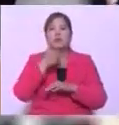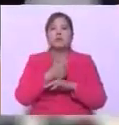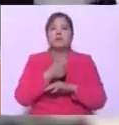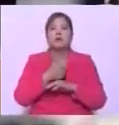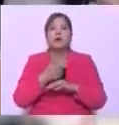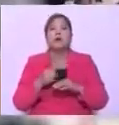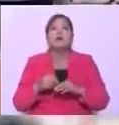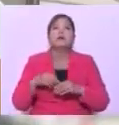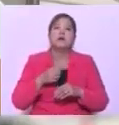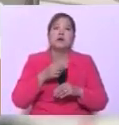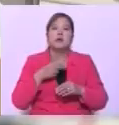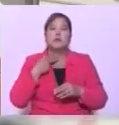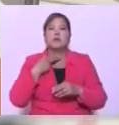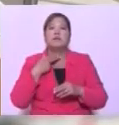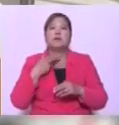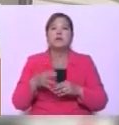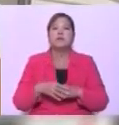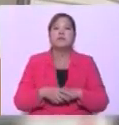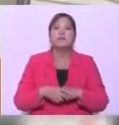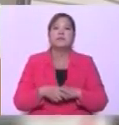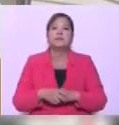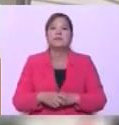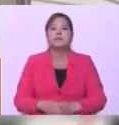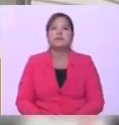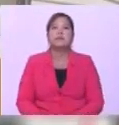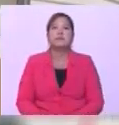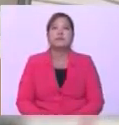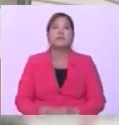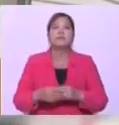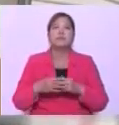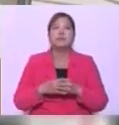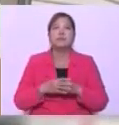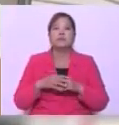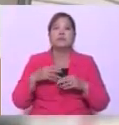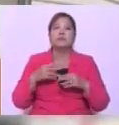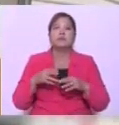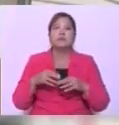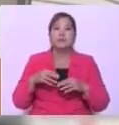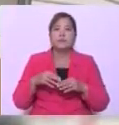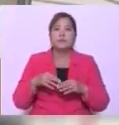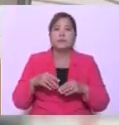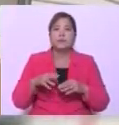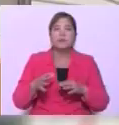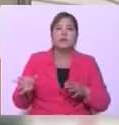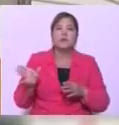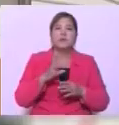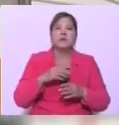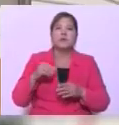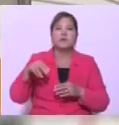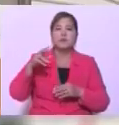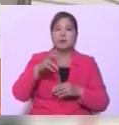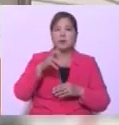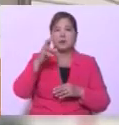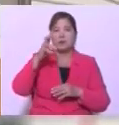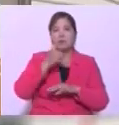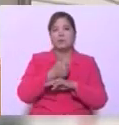для тайного голосования. Разные избиратели приходили. Но в один момент подошел наш президент страны. Это